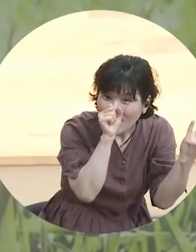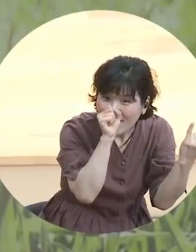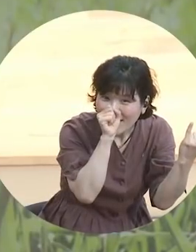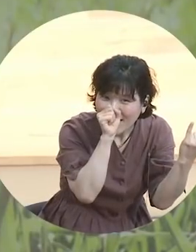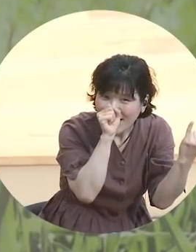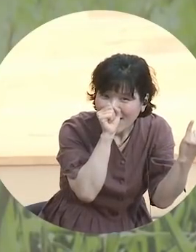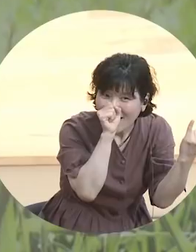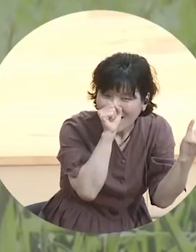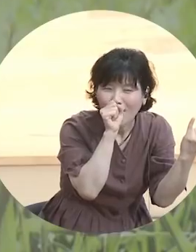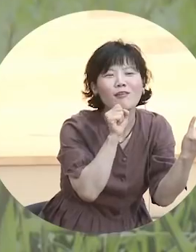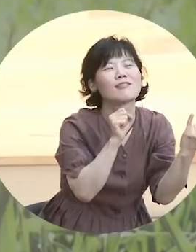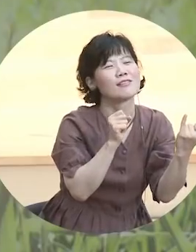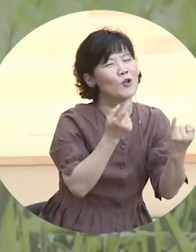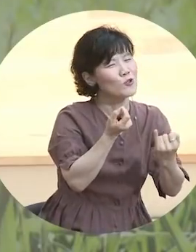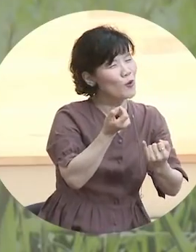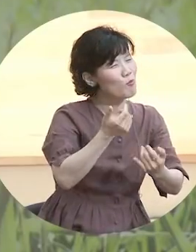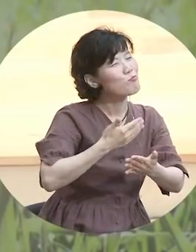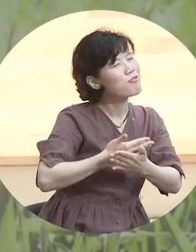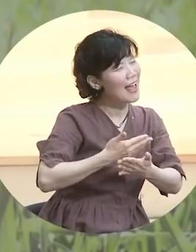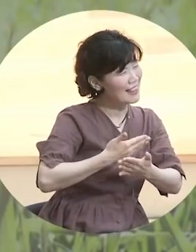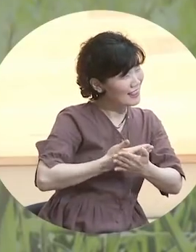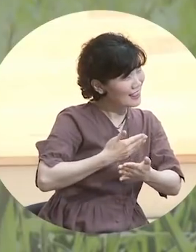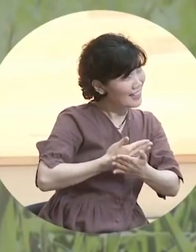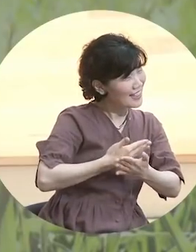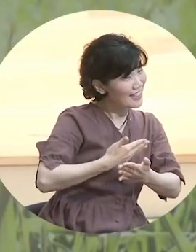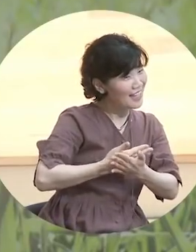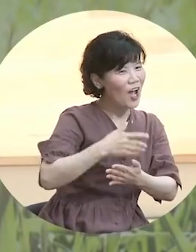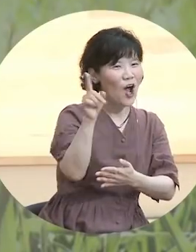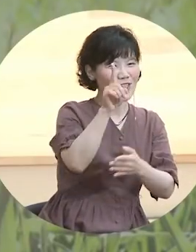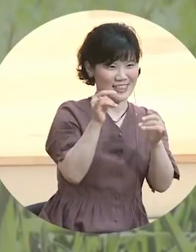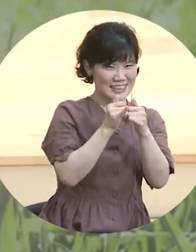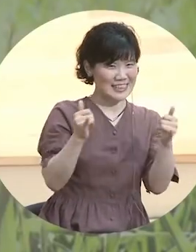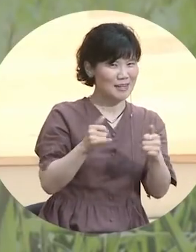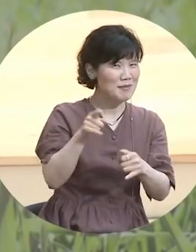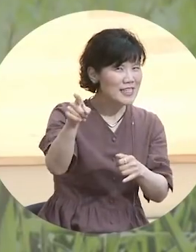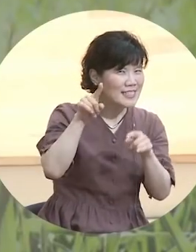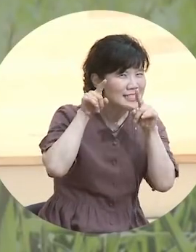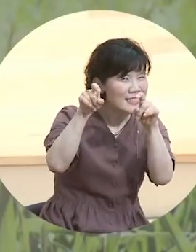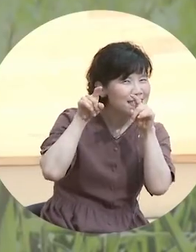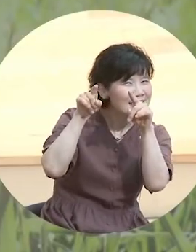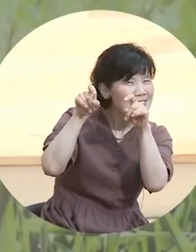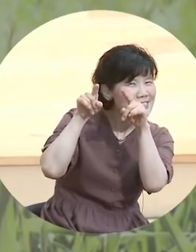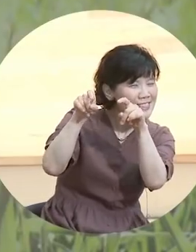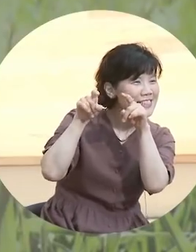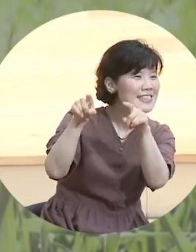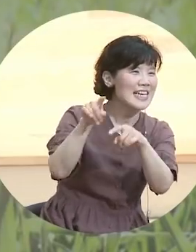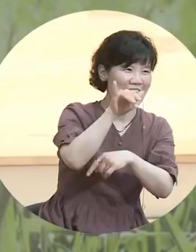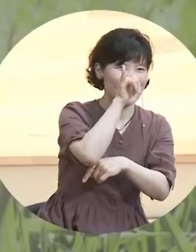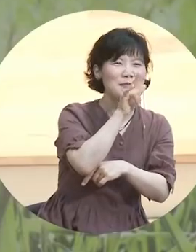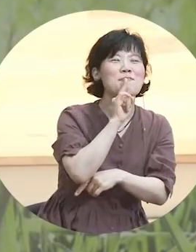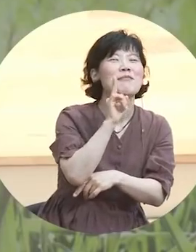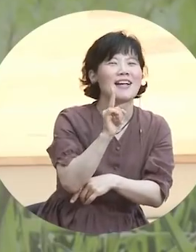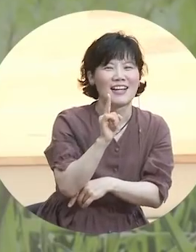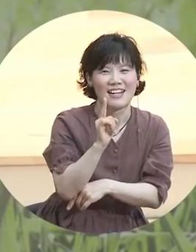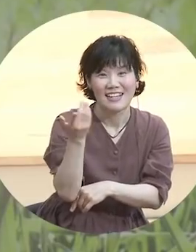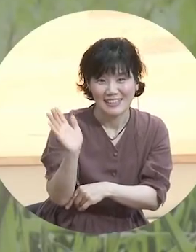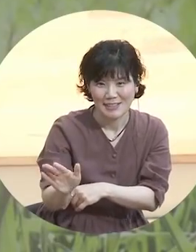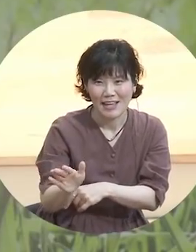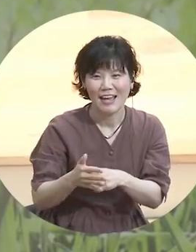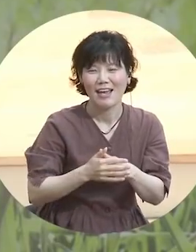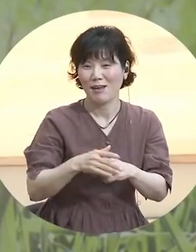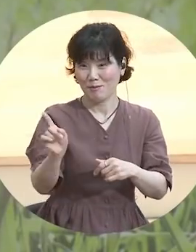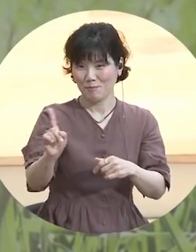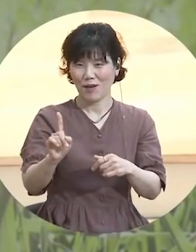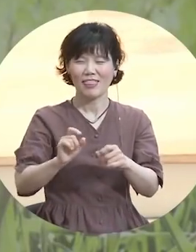좋죠. 물론 불안하기는 해요. 어떤 분은 그래 이 무슨 수작이냐 뭐 이렇게 의심부터 한다고 하지만